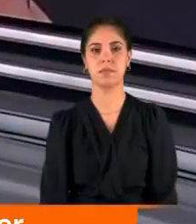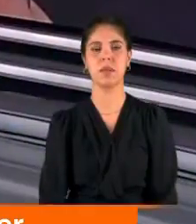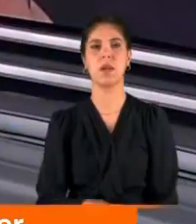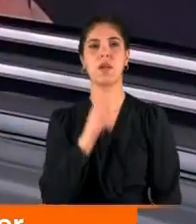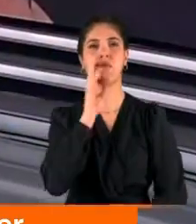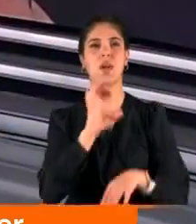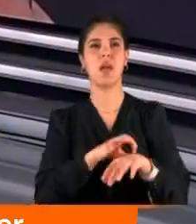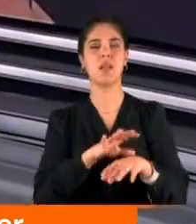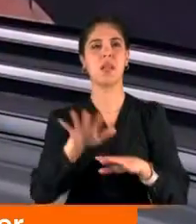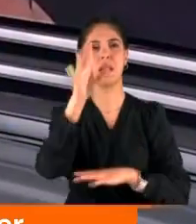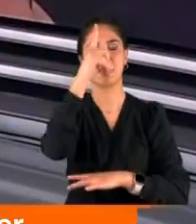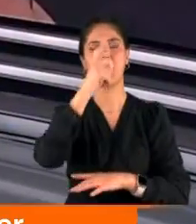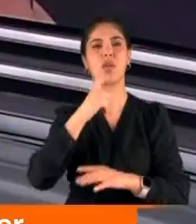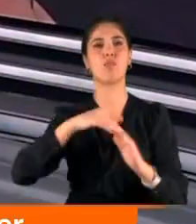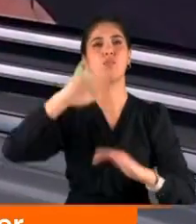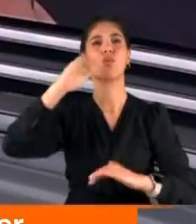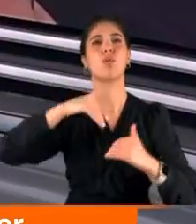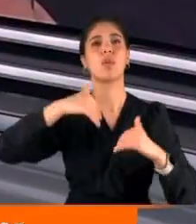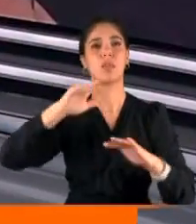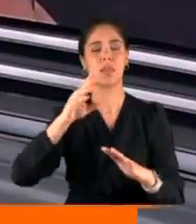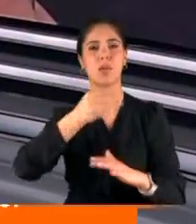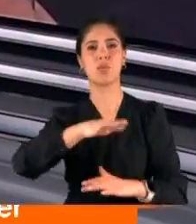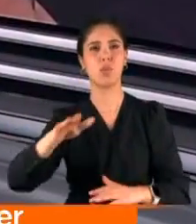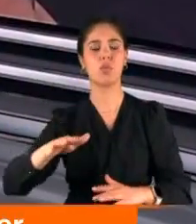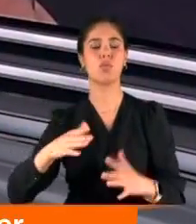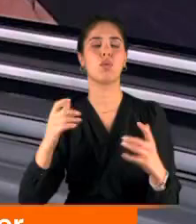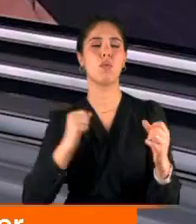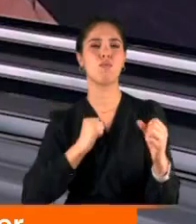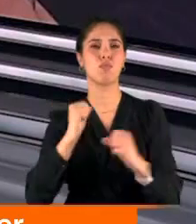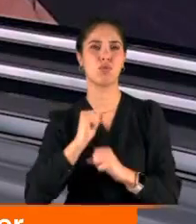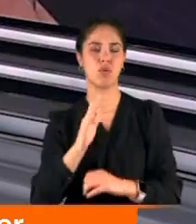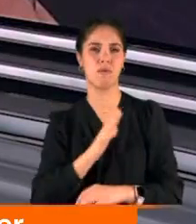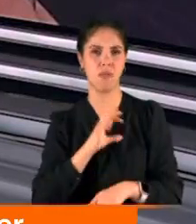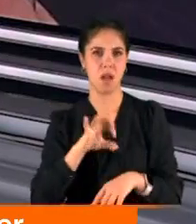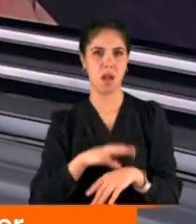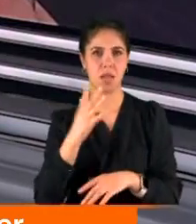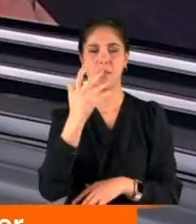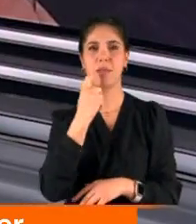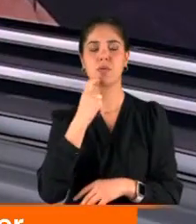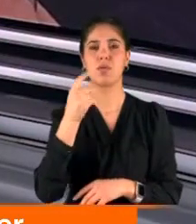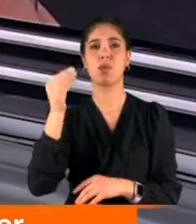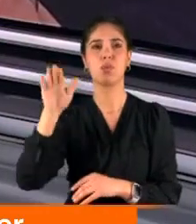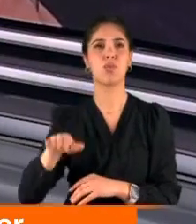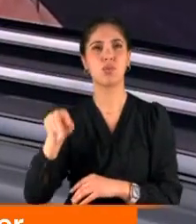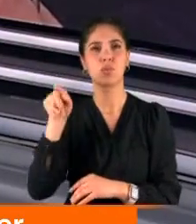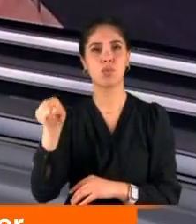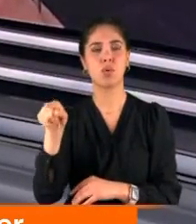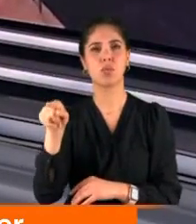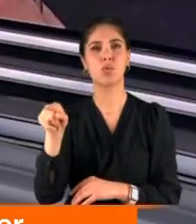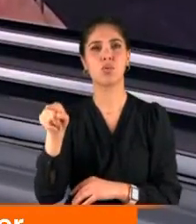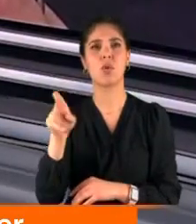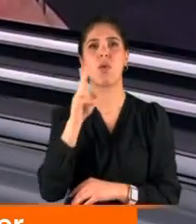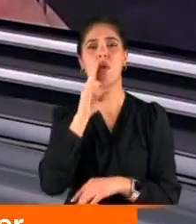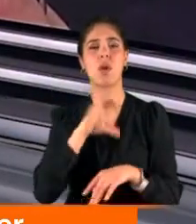Diyabet ne yazık ki sadece yetişkinlerin değil, pek çok çocuğun da savaşmak zorunda olduğu bir hastalık. 5 yaşındaki Elanur Bulca da onlardan